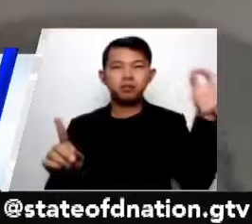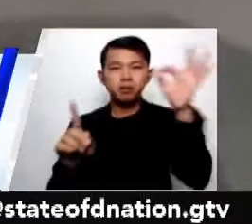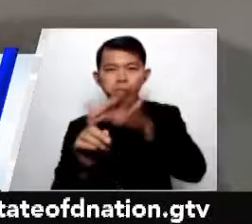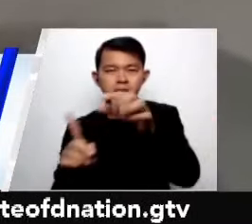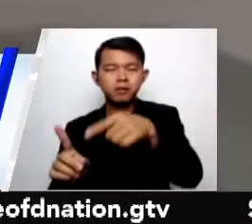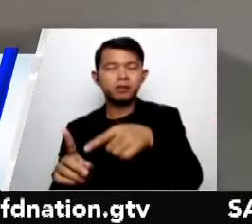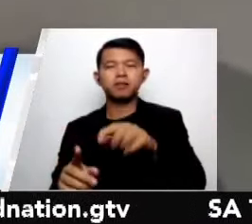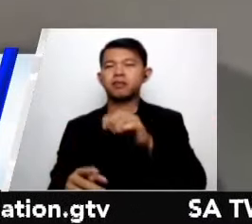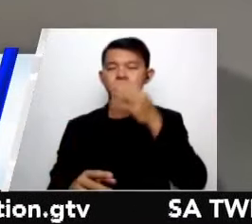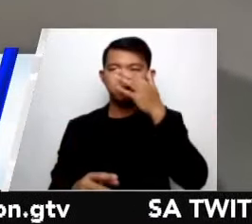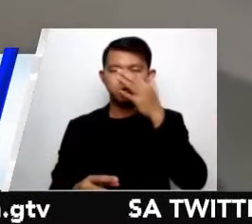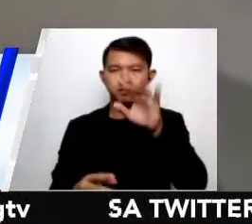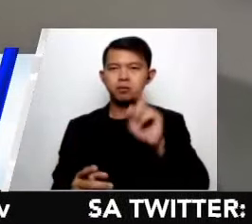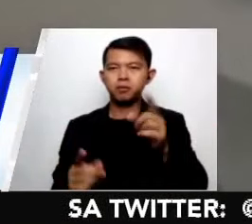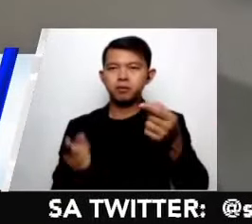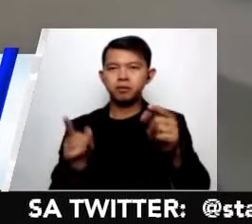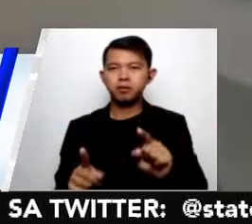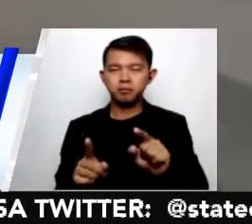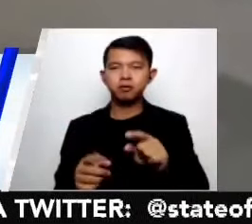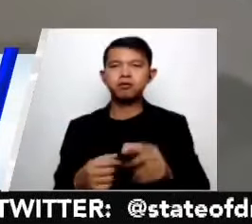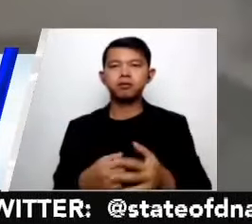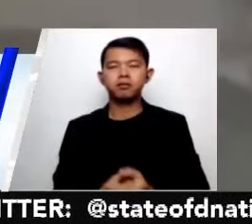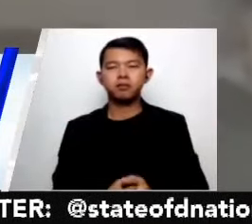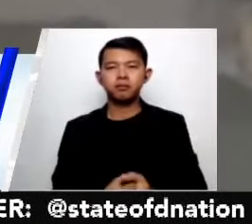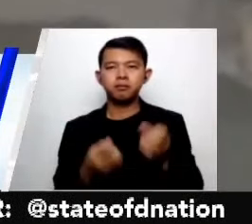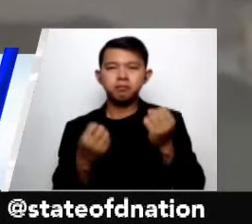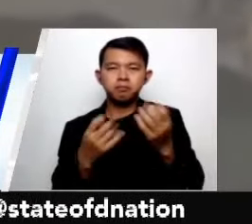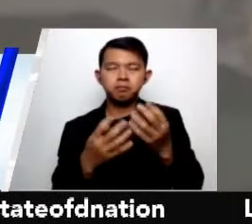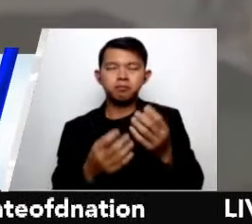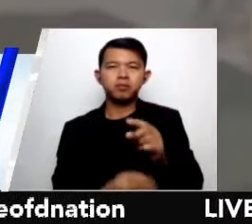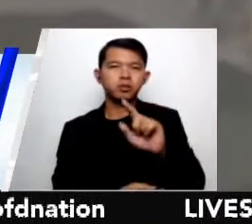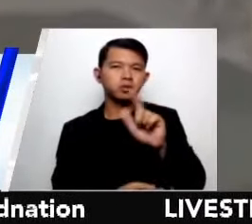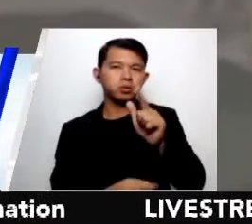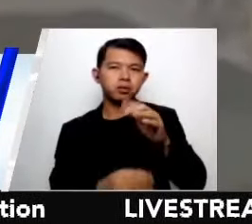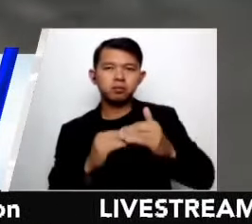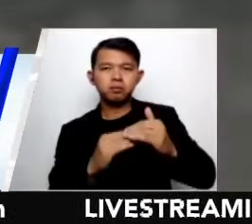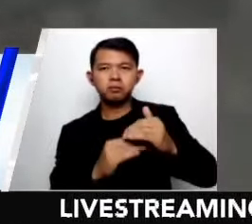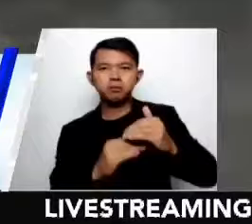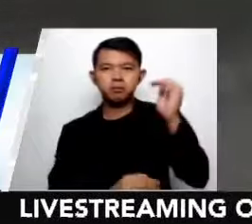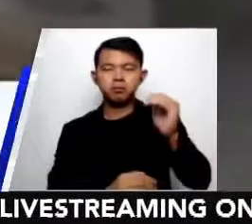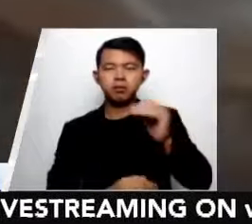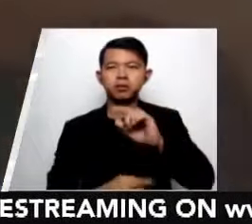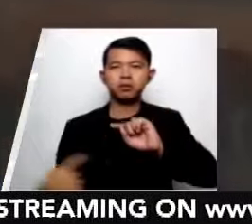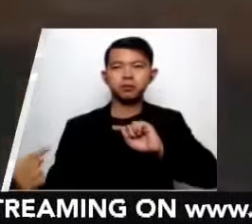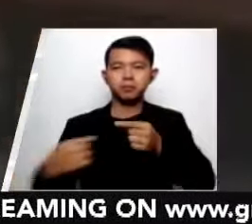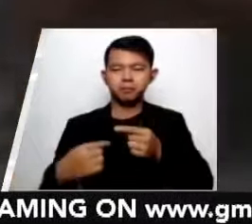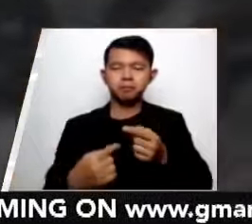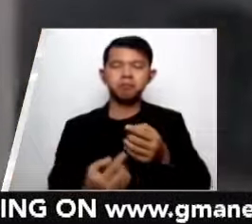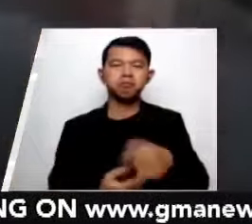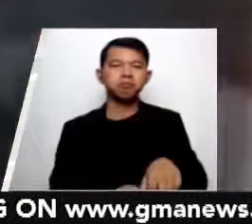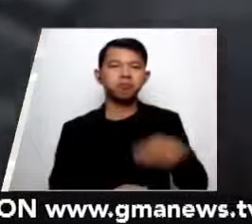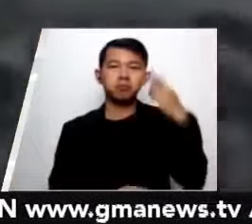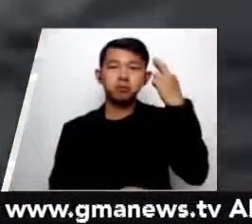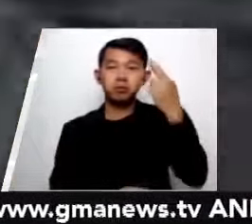sa insidente, mahigit 20 ang sugatan. Hinihinalang gas leak ang sanhi ng pagsabog.